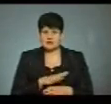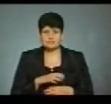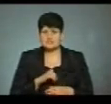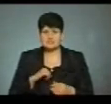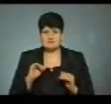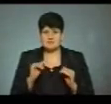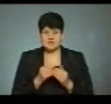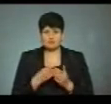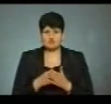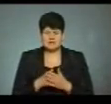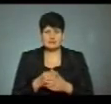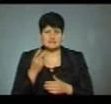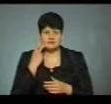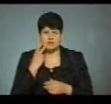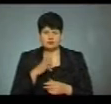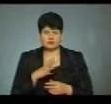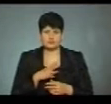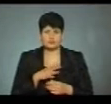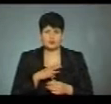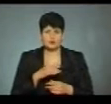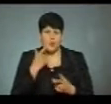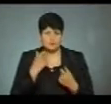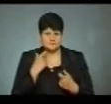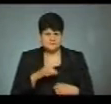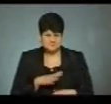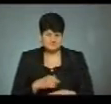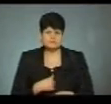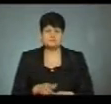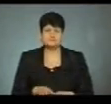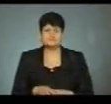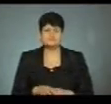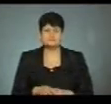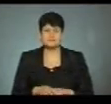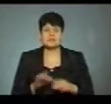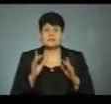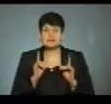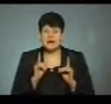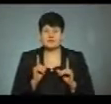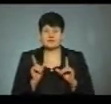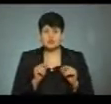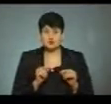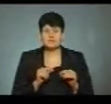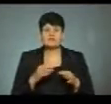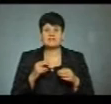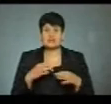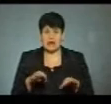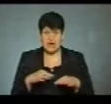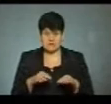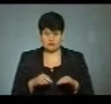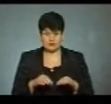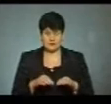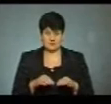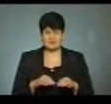бюджети, в нас завжди травля була і тому подібне. Ось, навіть їдучи в громадському транспорті, чи хто